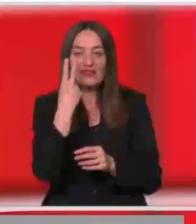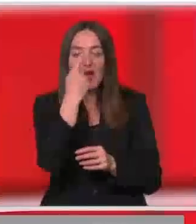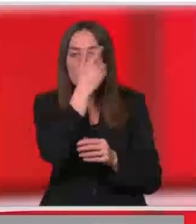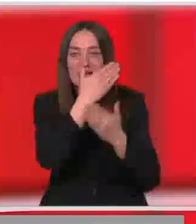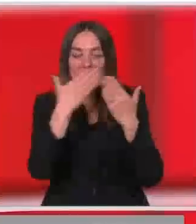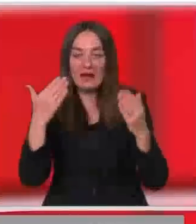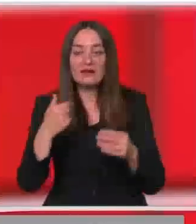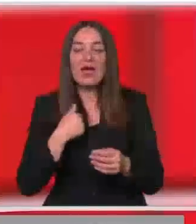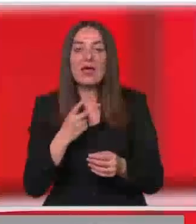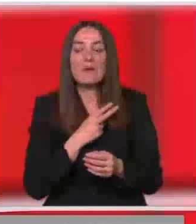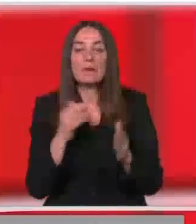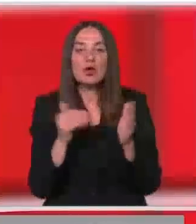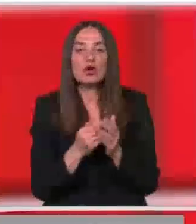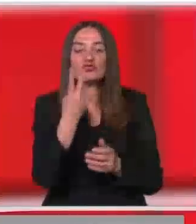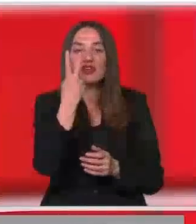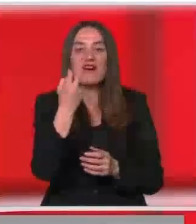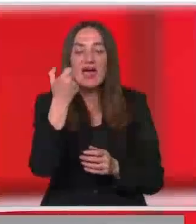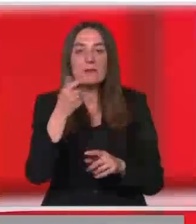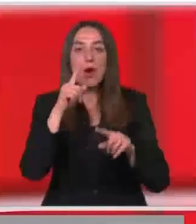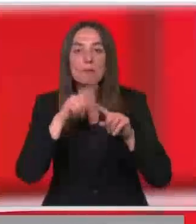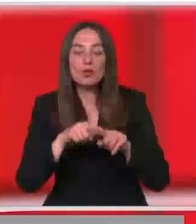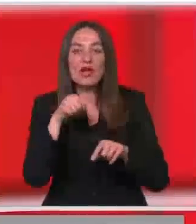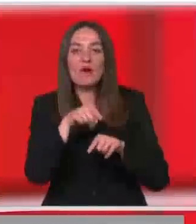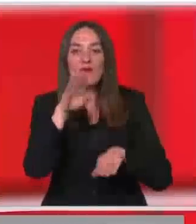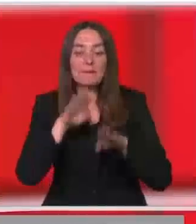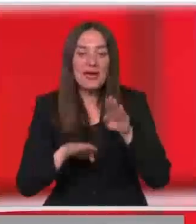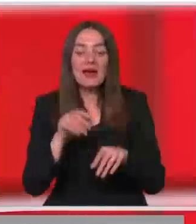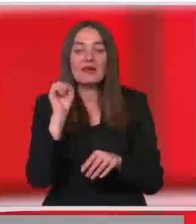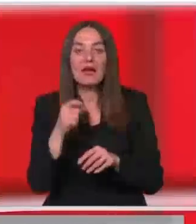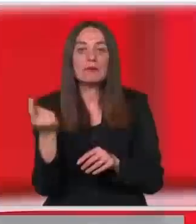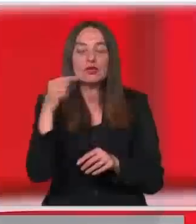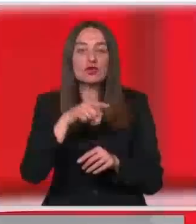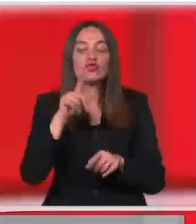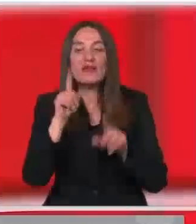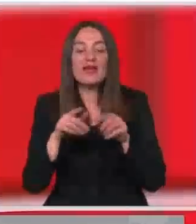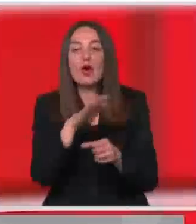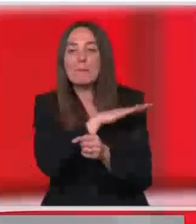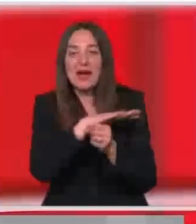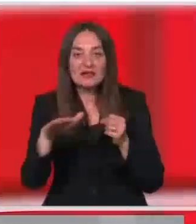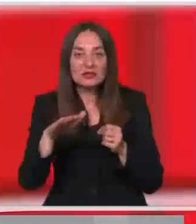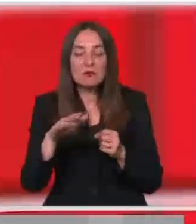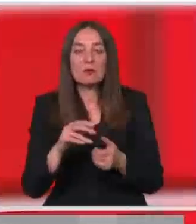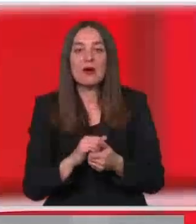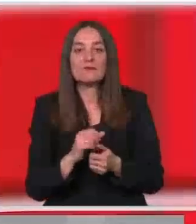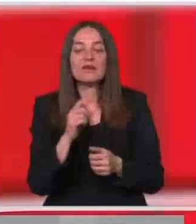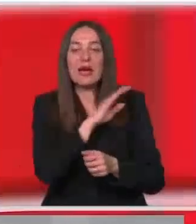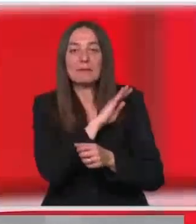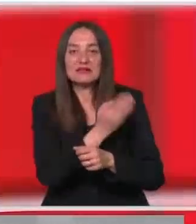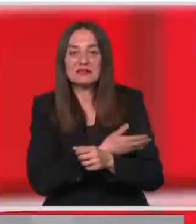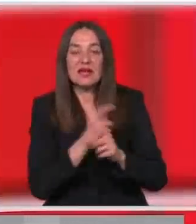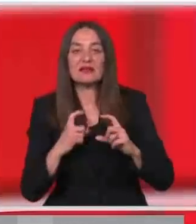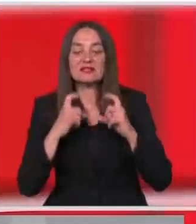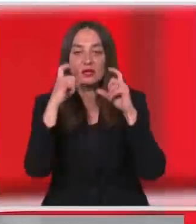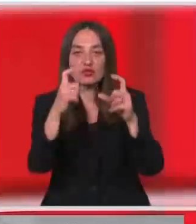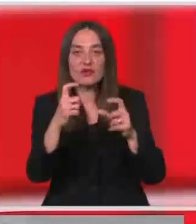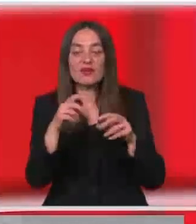milijarde. Znači imamo još 2,5 puta ovakve mere da bi došlo do nekog maksimuma kapaciteta